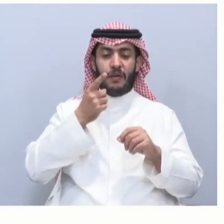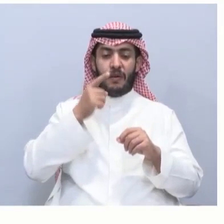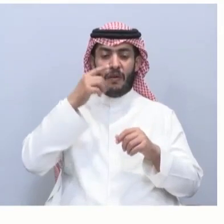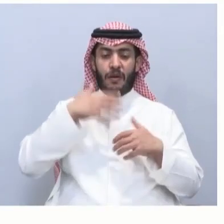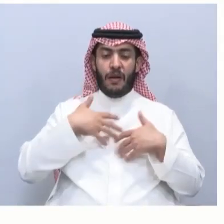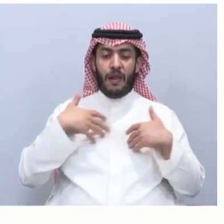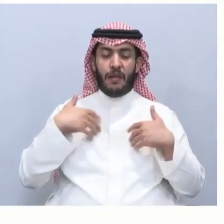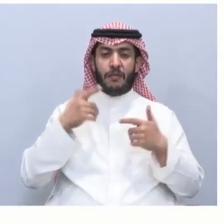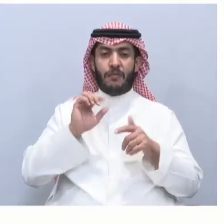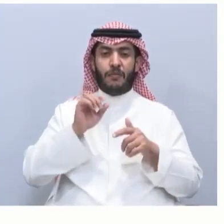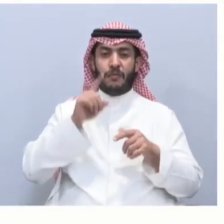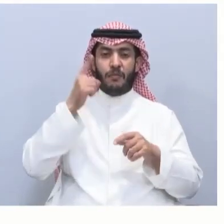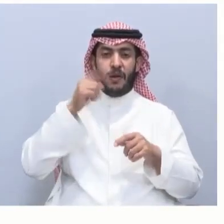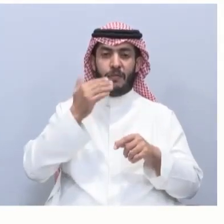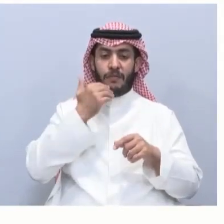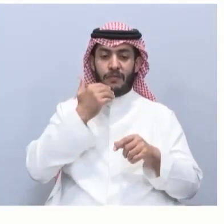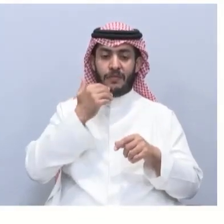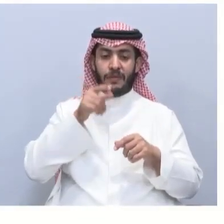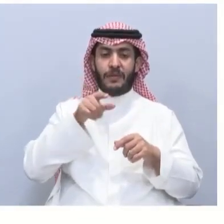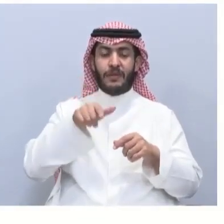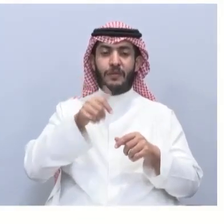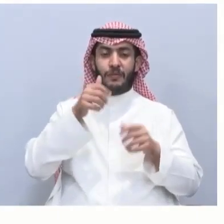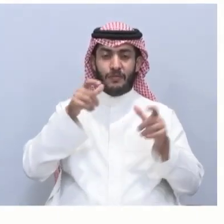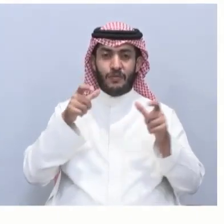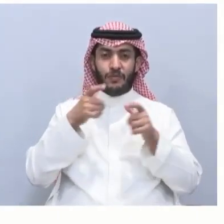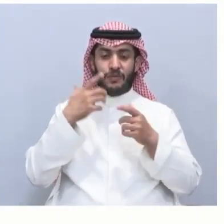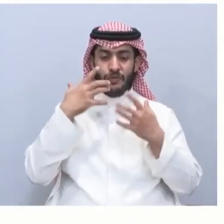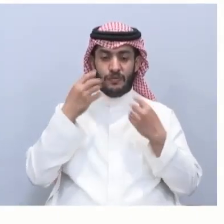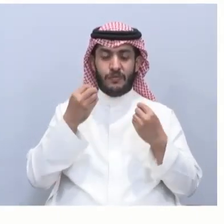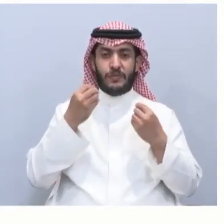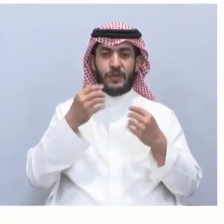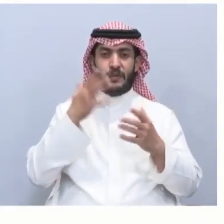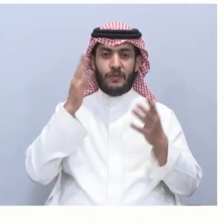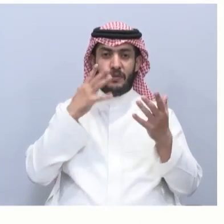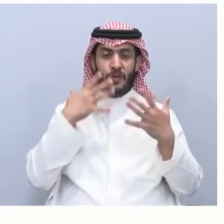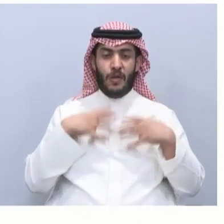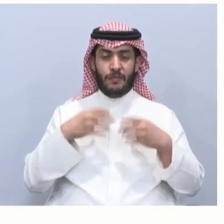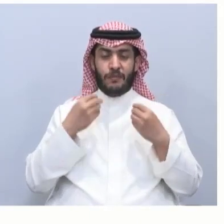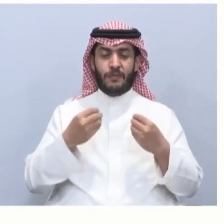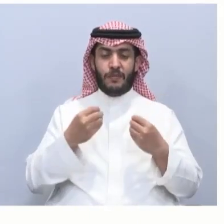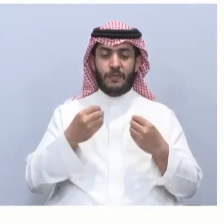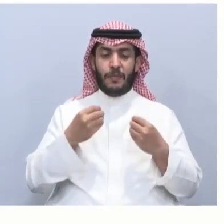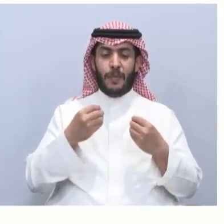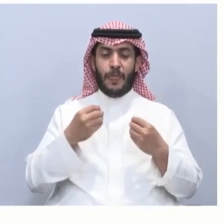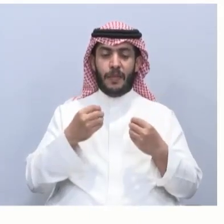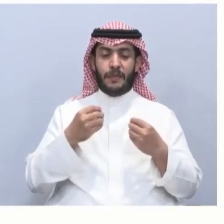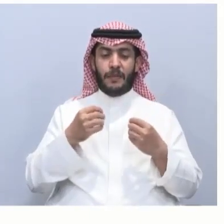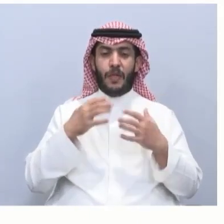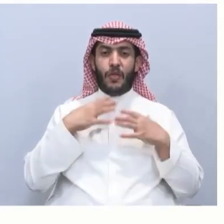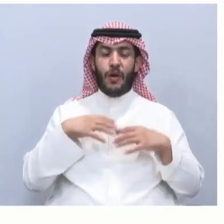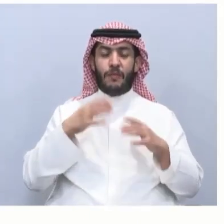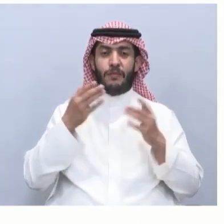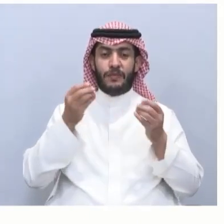بما لا يشتمل على محرم ويستنوا فيها التجمل واخذ الزينه ولبس ولبس احسن